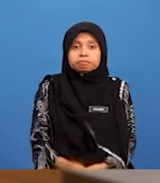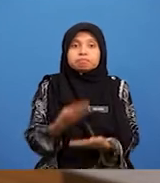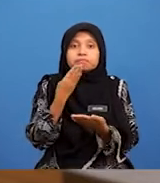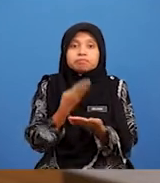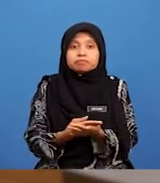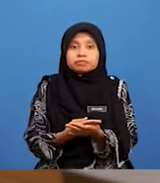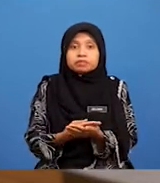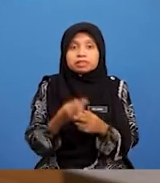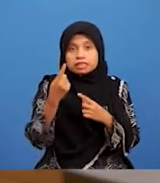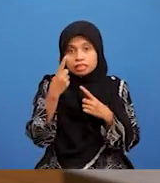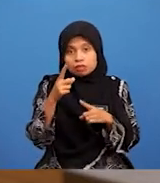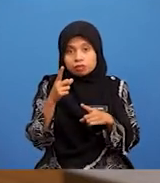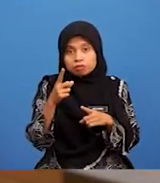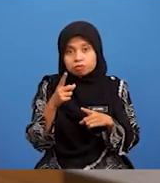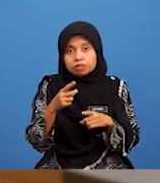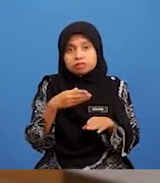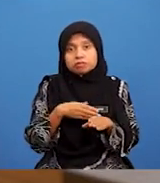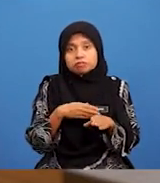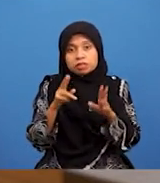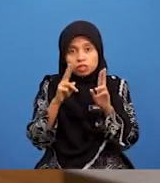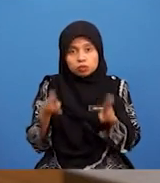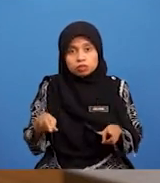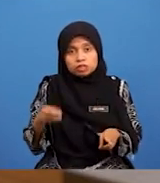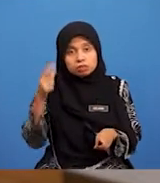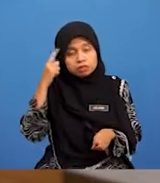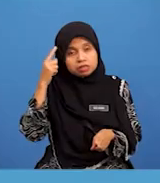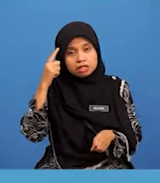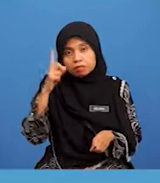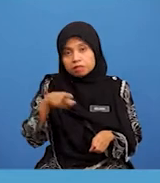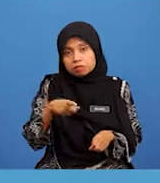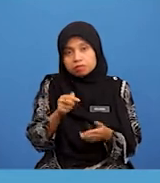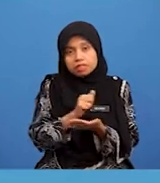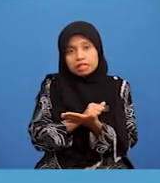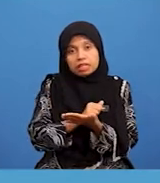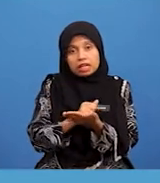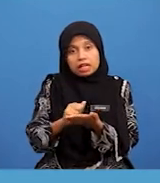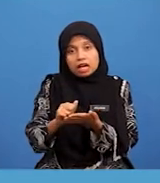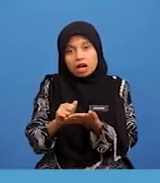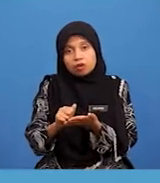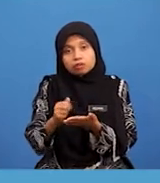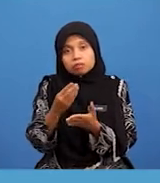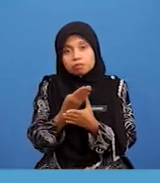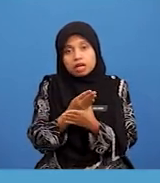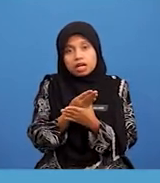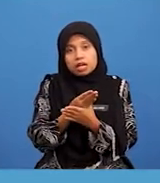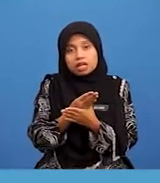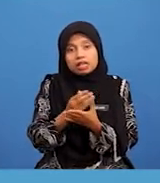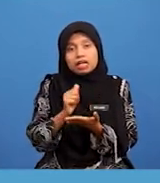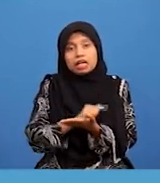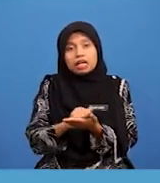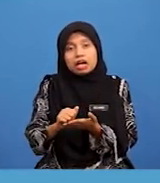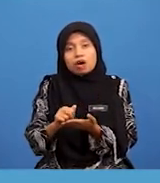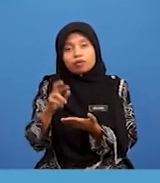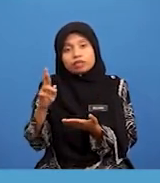Baiklah, jawapan bagi uji minda pertama adalah akaun bank, akaun